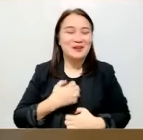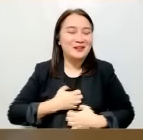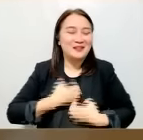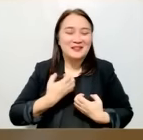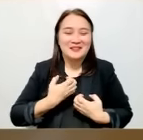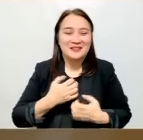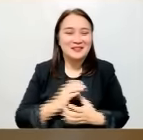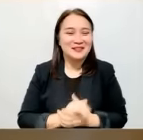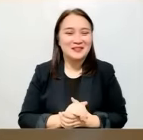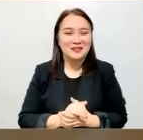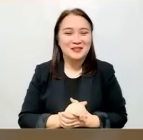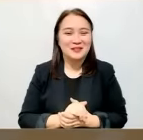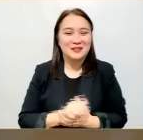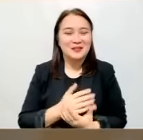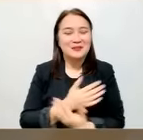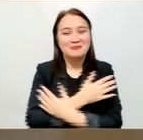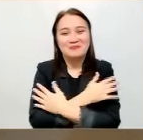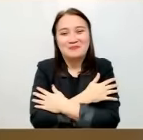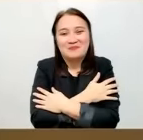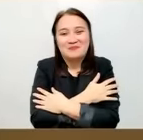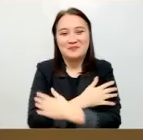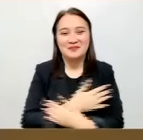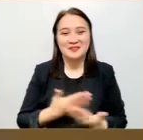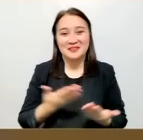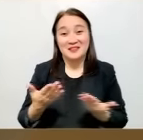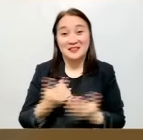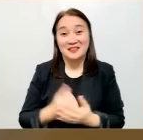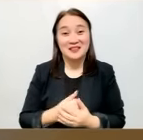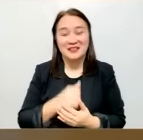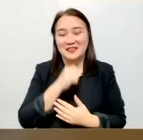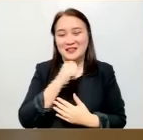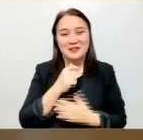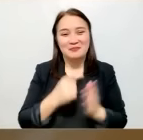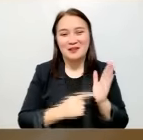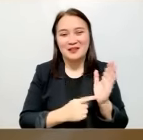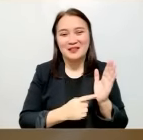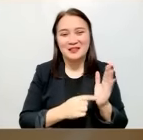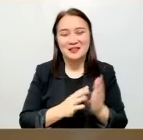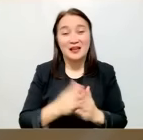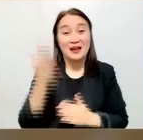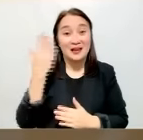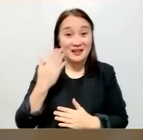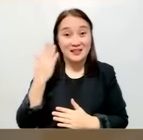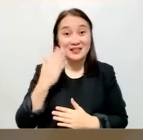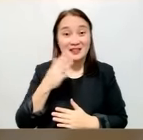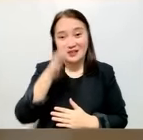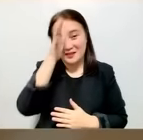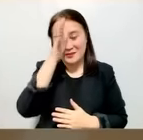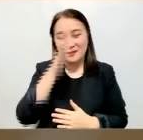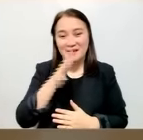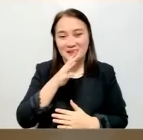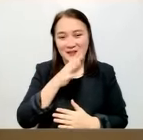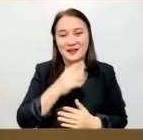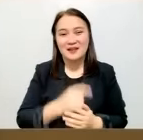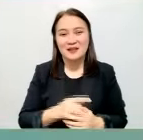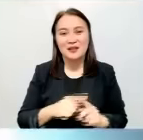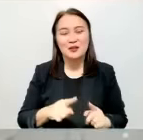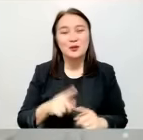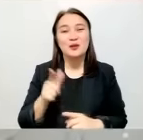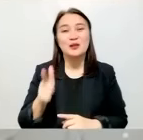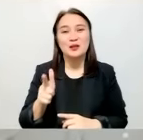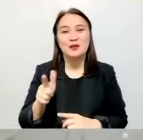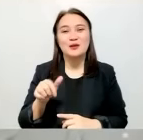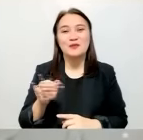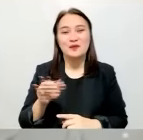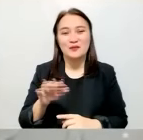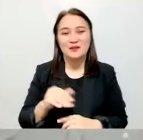ito para sa couple, lalo't hindi nagpakita sa wedding ang parents ni Heart nang ikasal sila ni Cheese noong 2015. Tutol daw